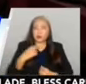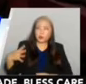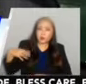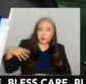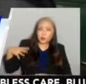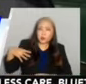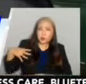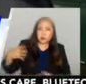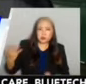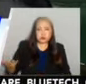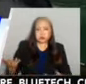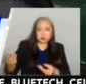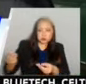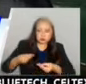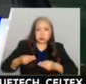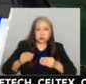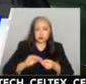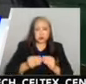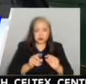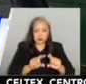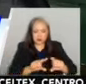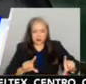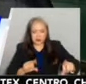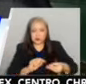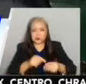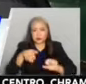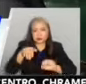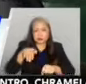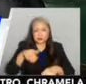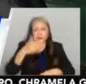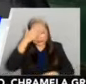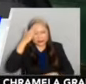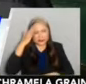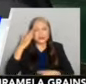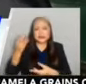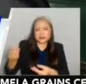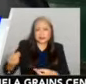dumarating na plaka. Sana may ibigay na nila yung mga plaka namin para